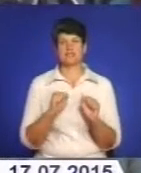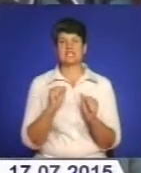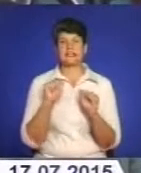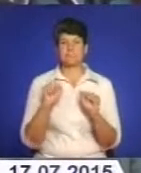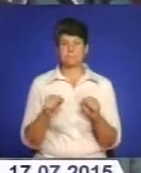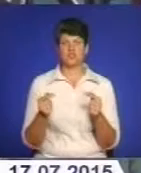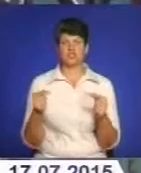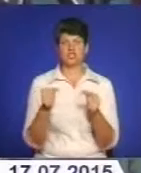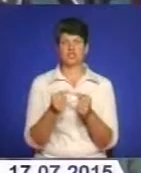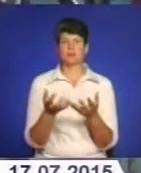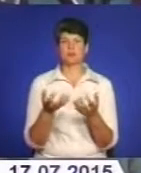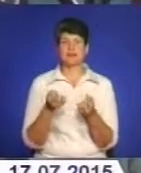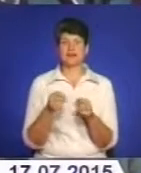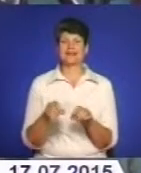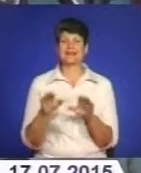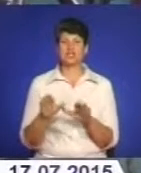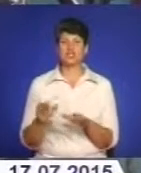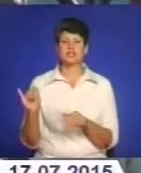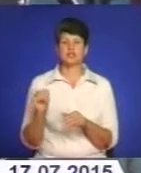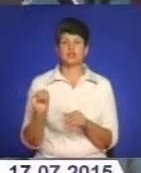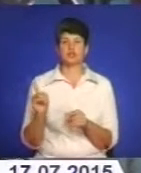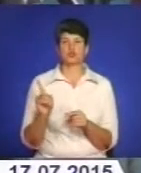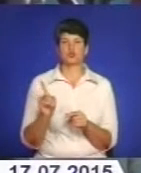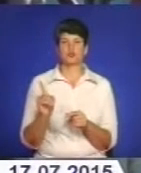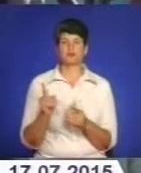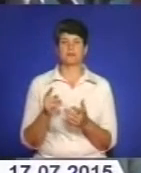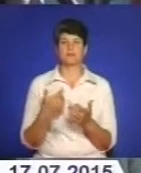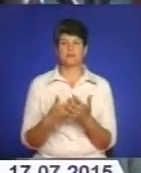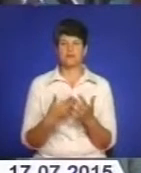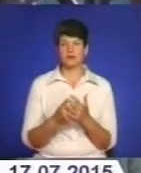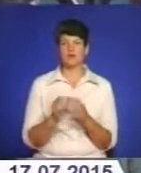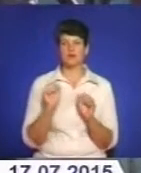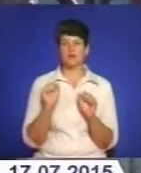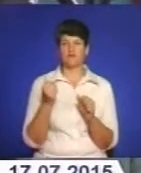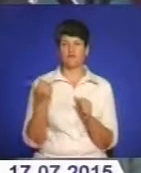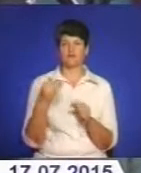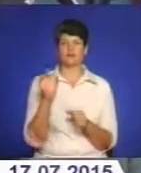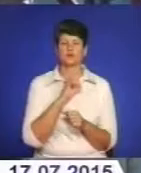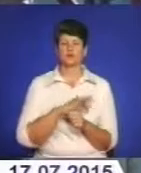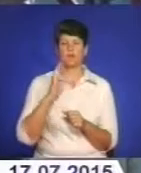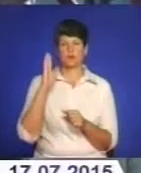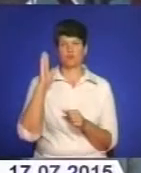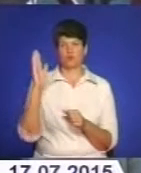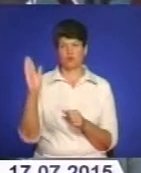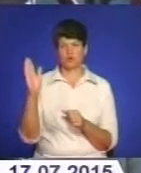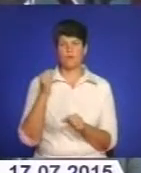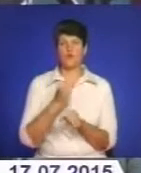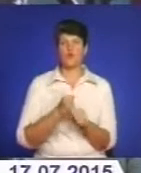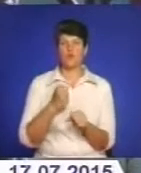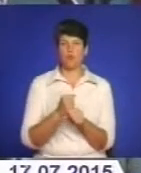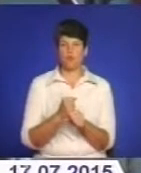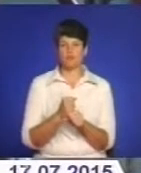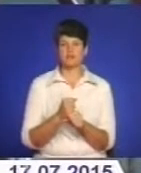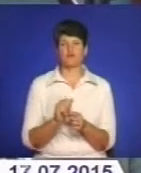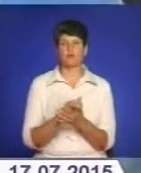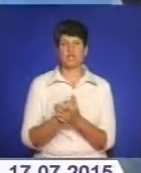чіткіше приймати рішення і щоб набуті навики ви завжди використовували в майбутньому в роботі, але в